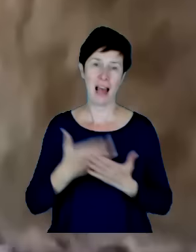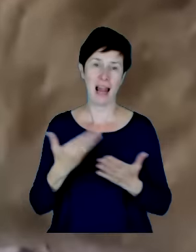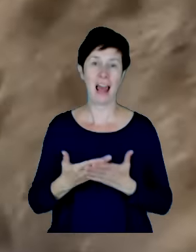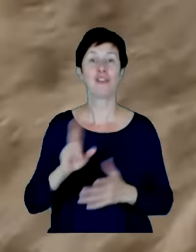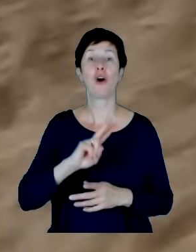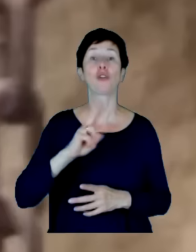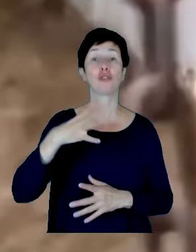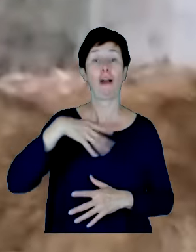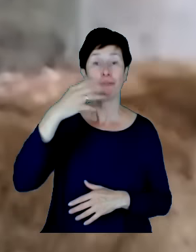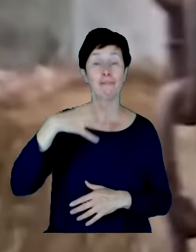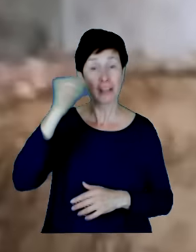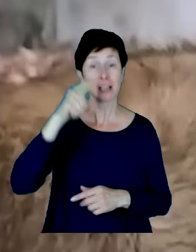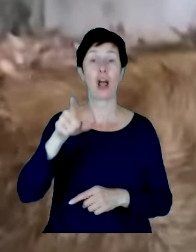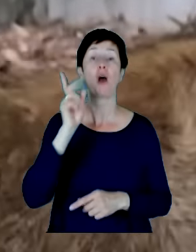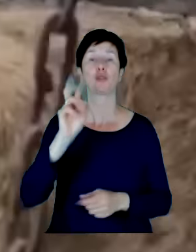szyb